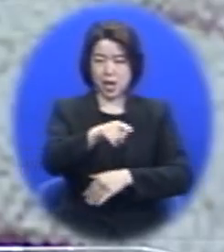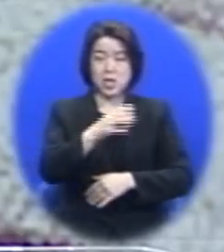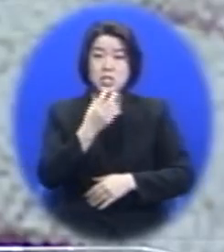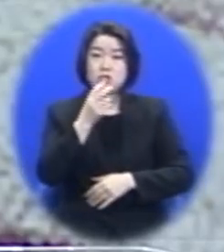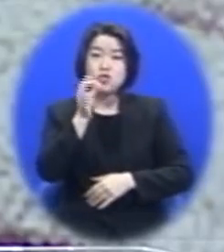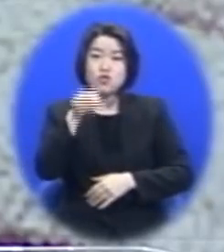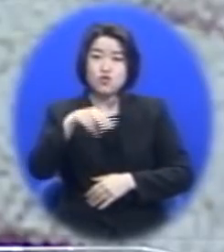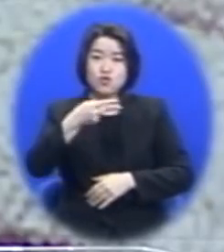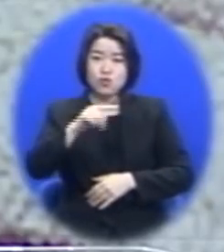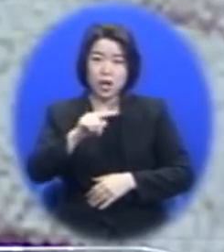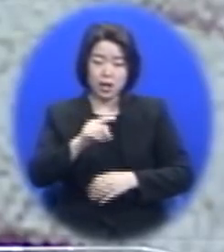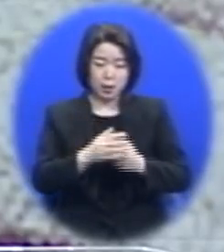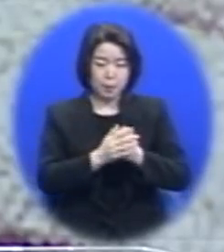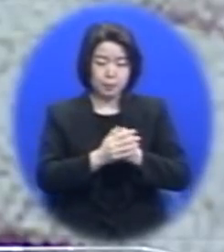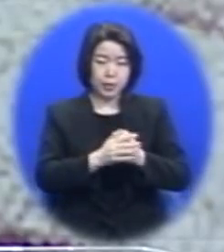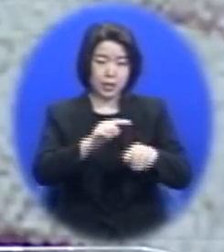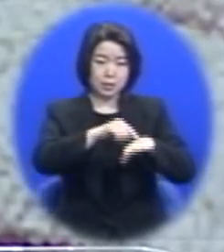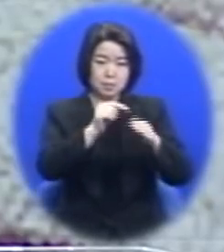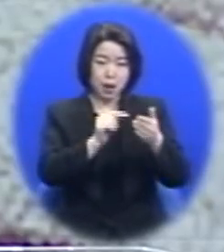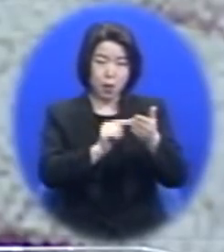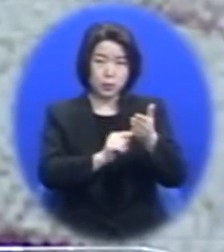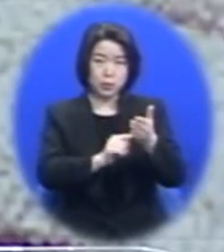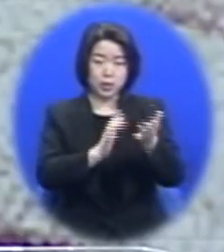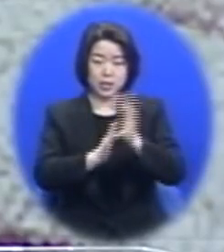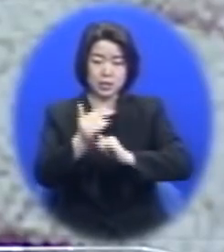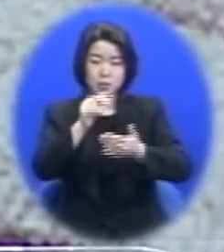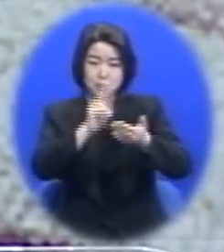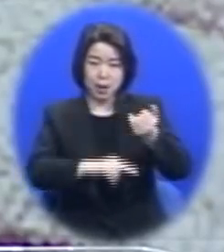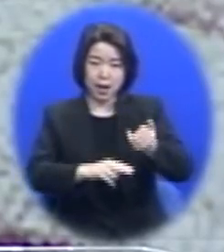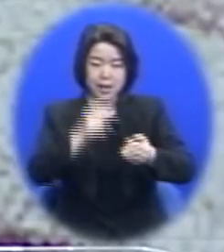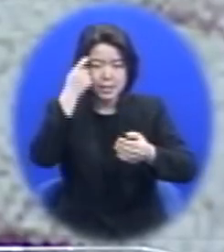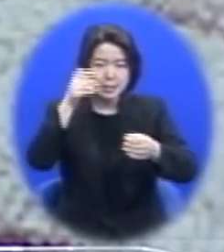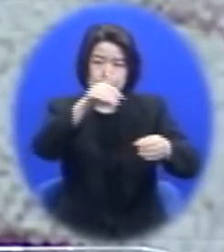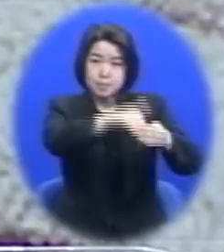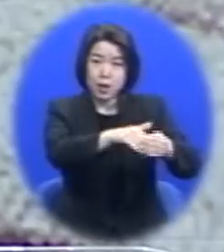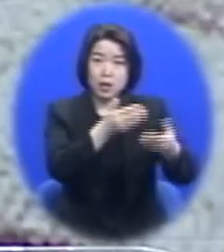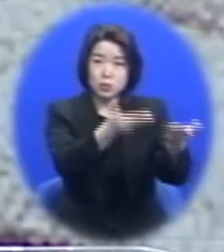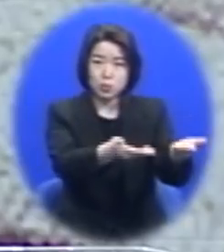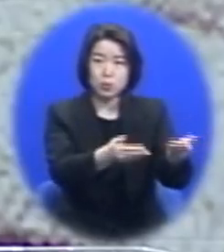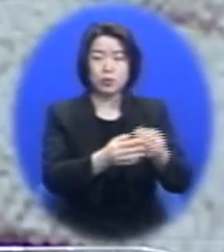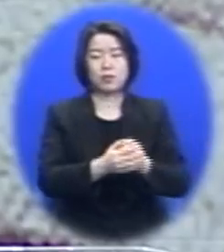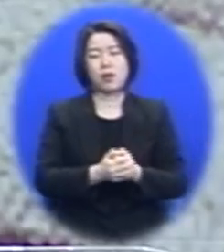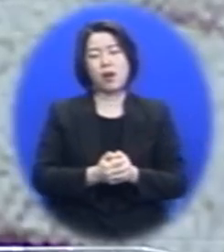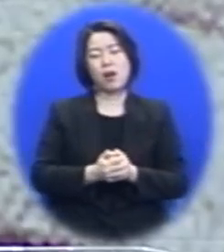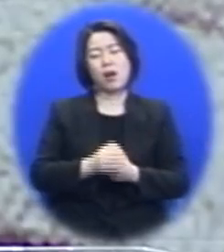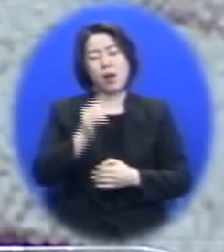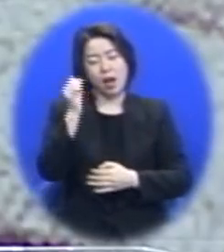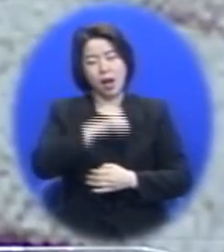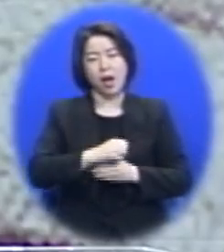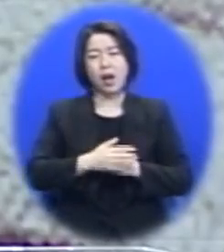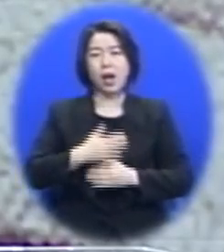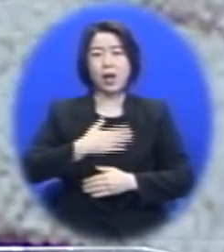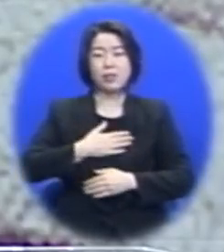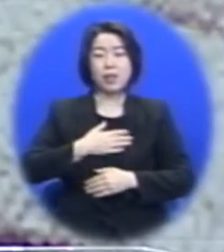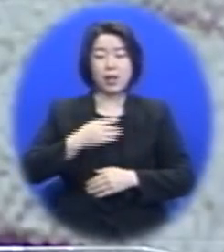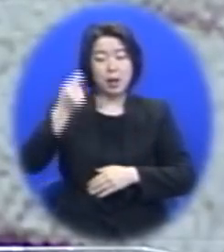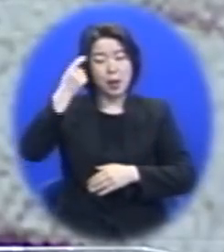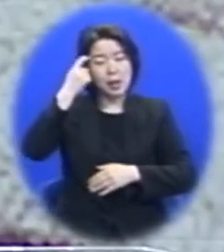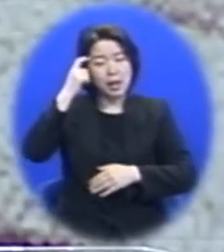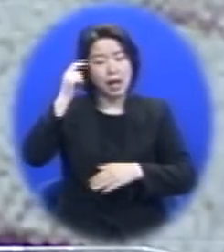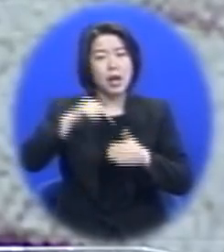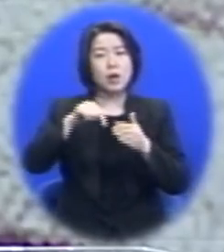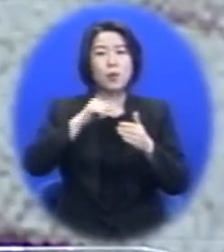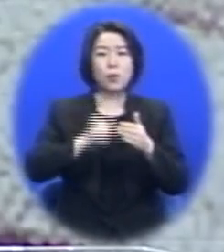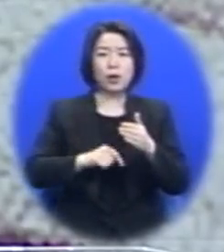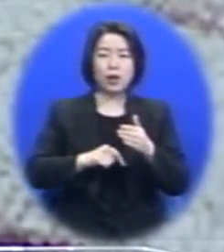생각을 넣어 줬다는 겁니다 그때서야 비로소 제 마음과 생각 속에 왜 이렇게 악하고 더러운 저 자신도 이해할